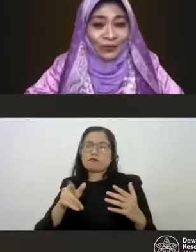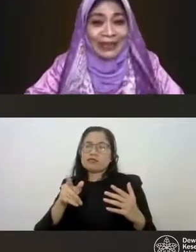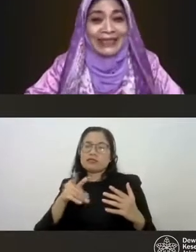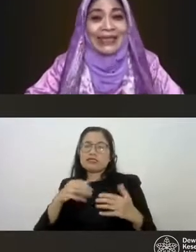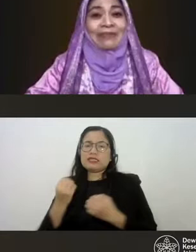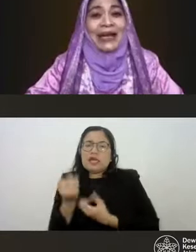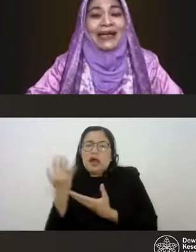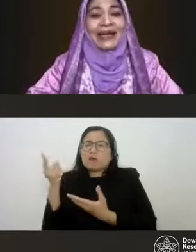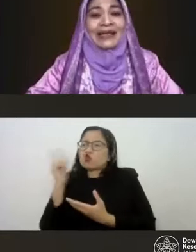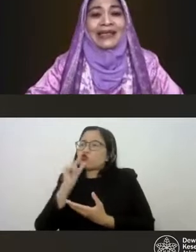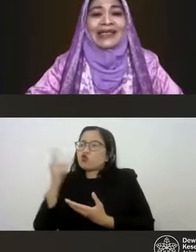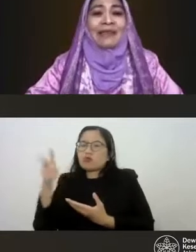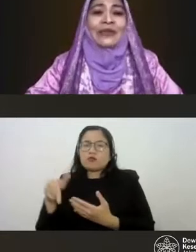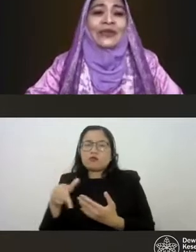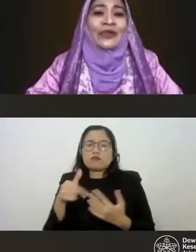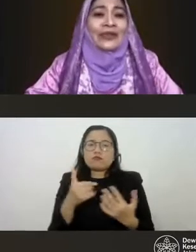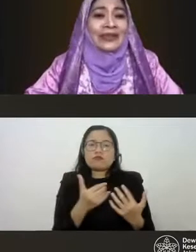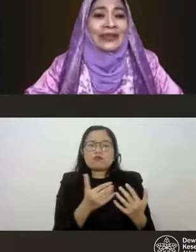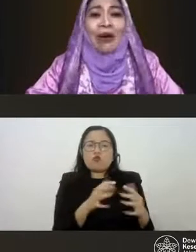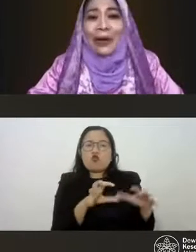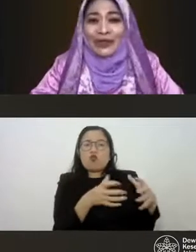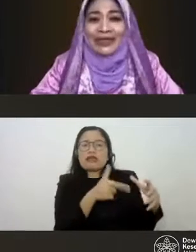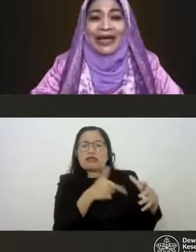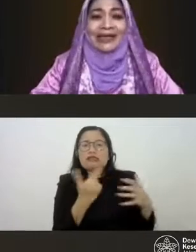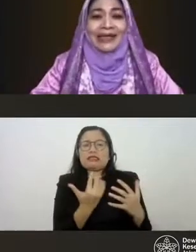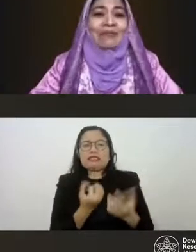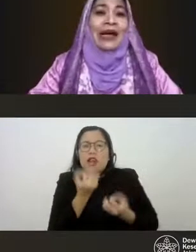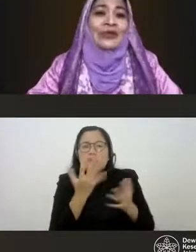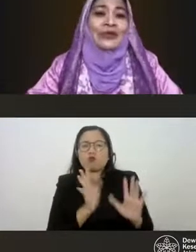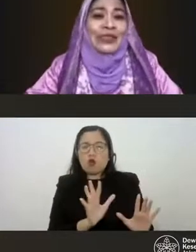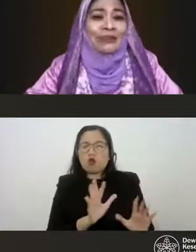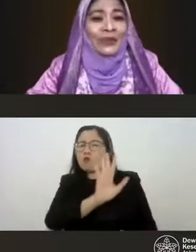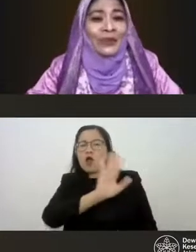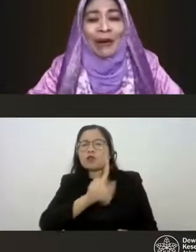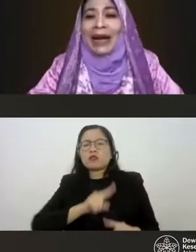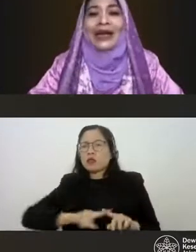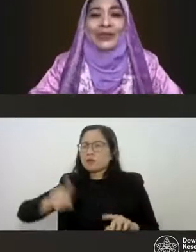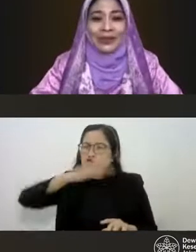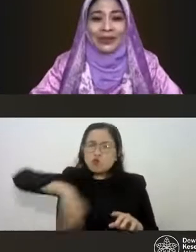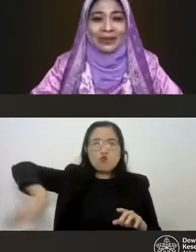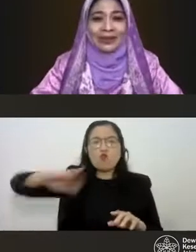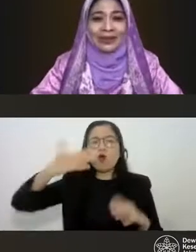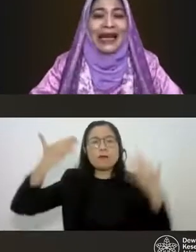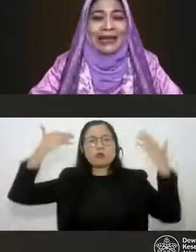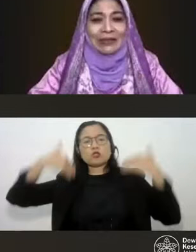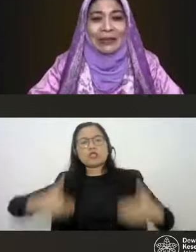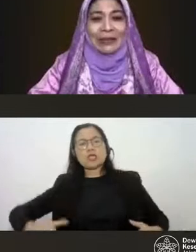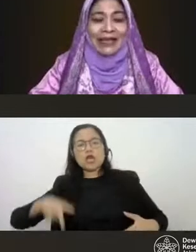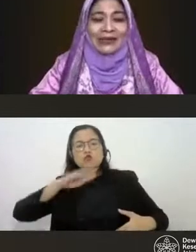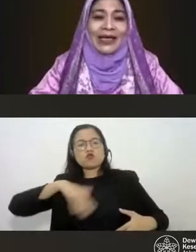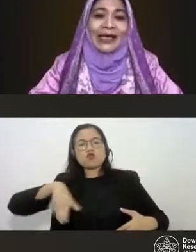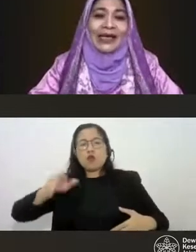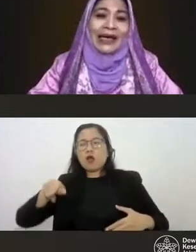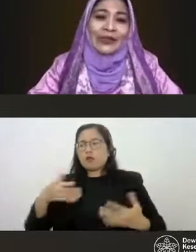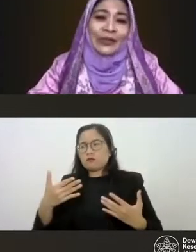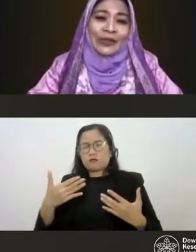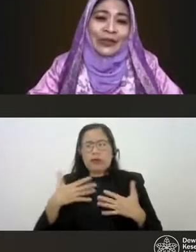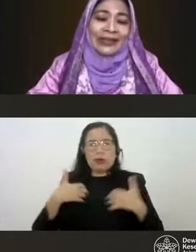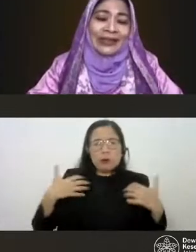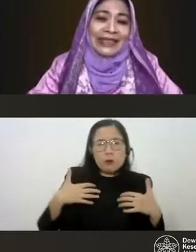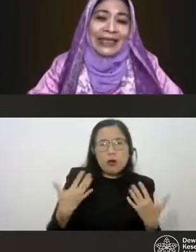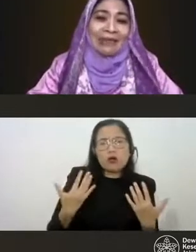bukan untuk umat Islam belaka, tetapi untuk semua manusia, bahkan untuk semua makhluk di alam semesta itu. Karena